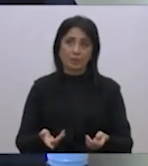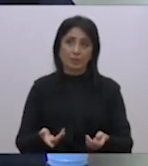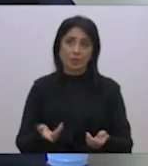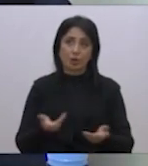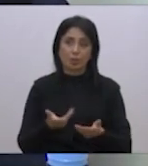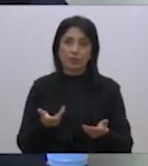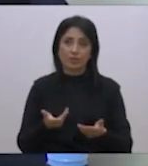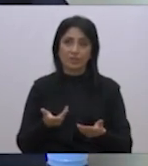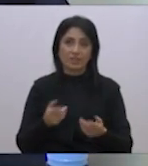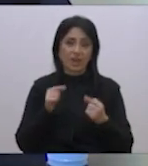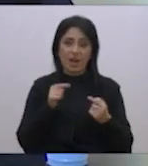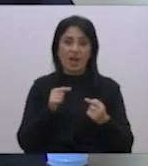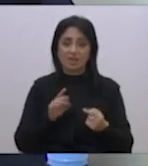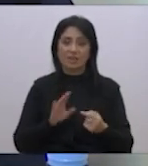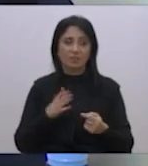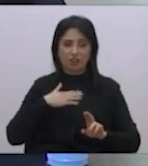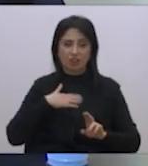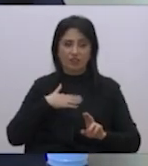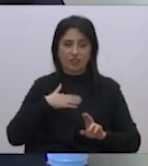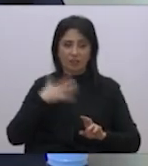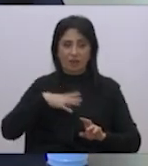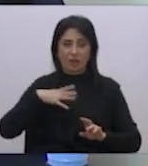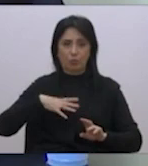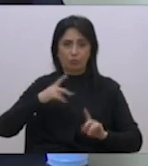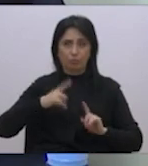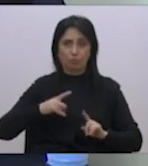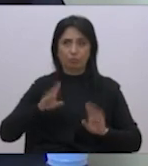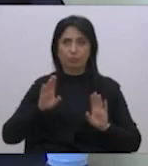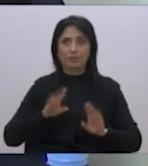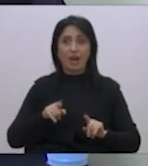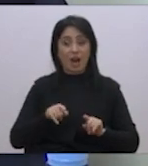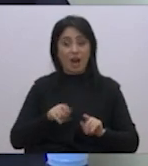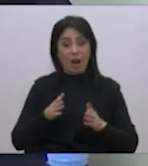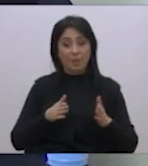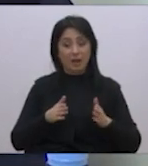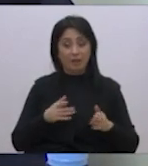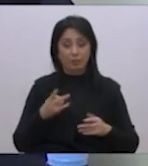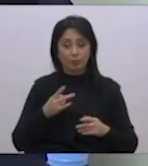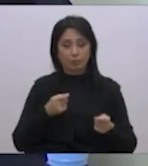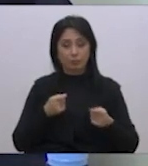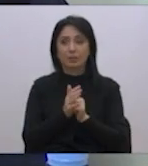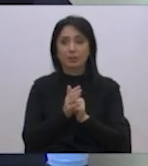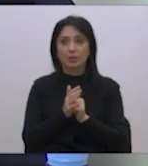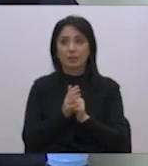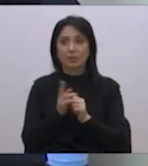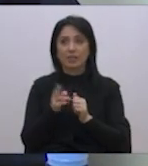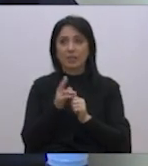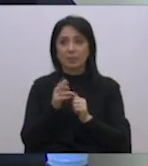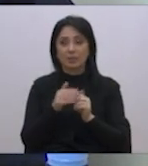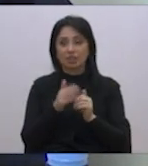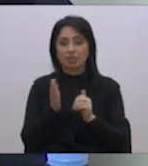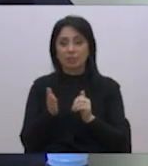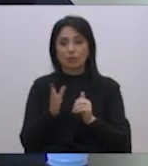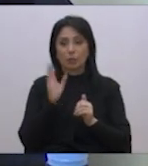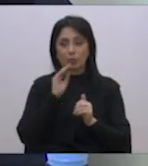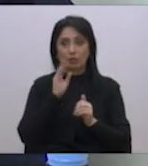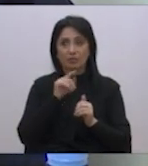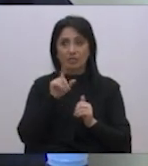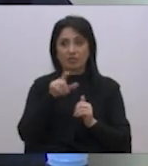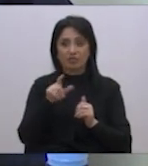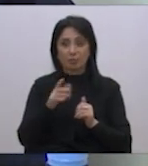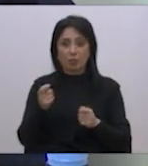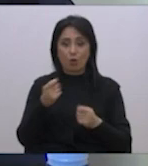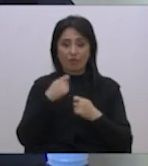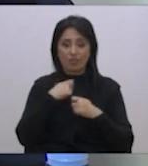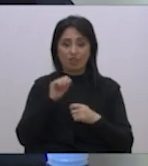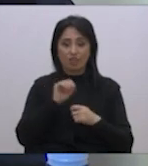romelic, areț in ande geba, ce în sadat se stă, ce în dar agas nairat, am hriv, ai fa tutmeti, decembrie și de grode sa si sini, mogani